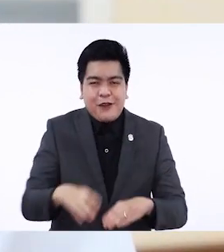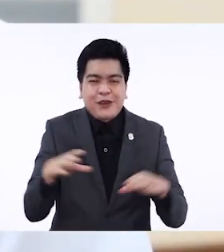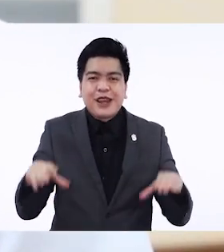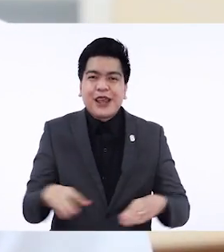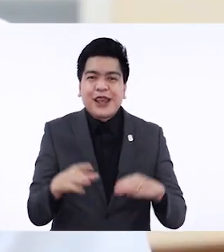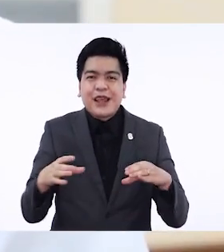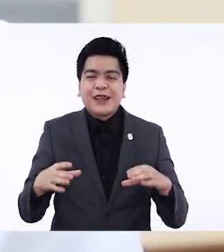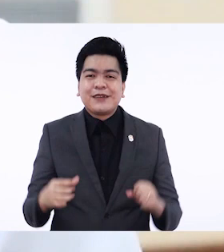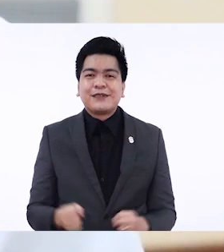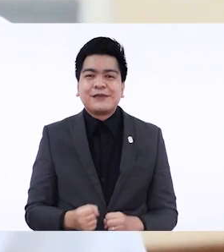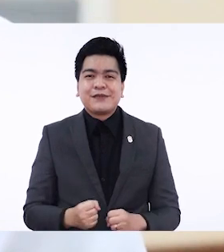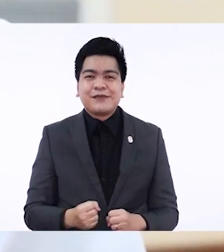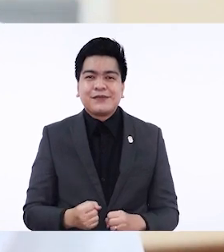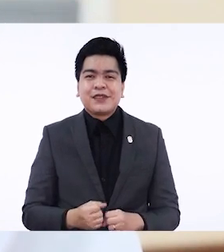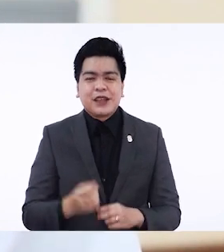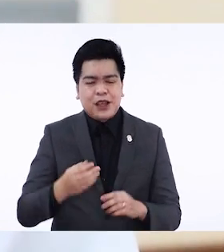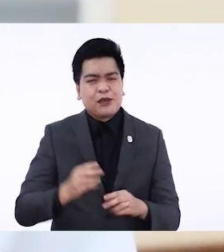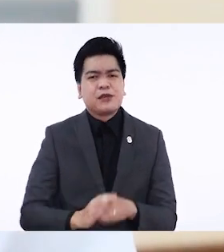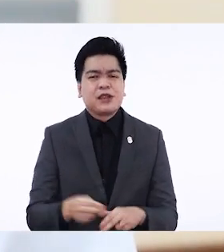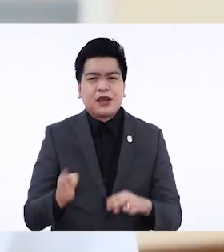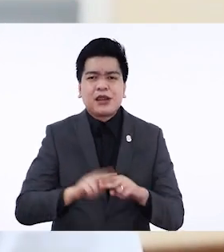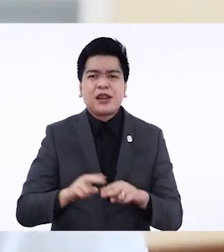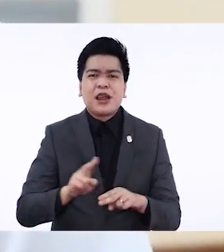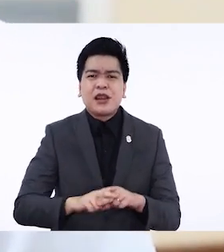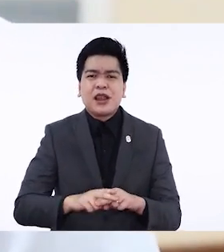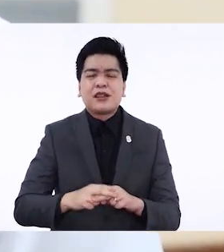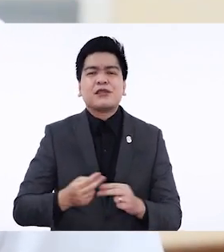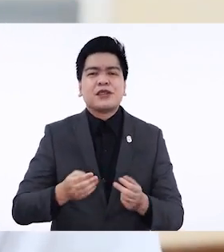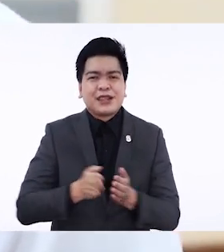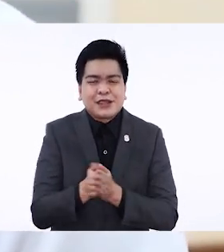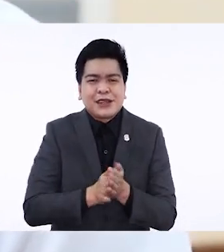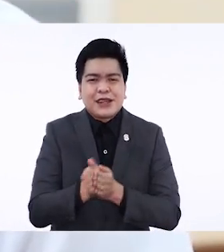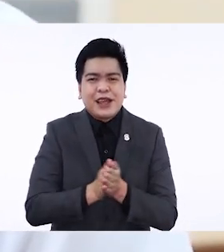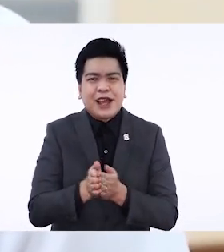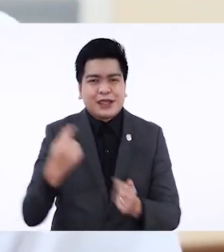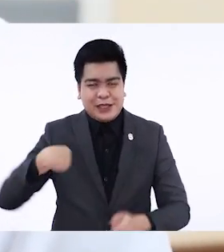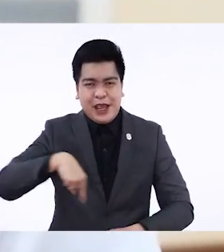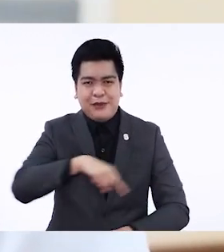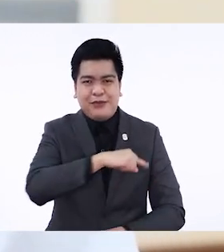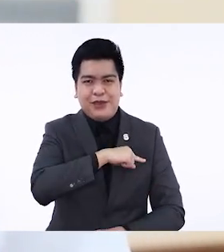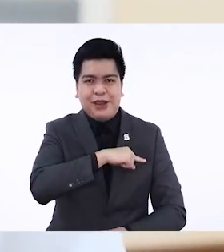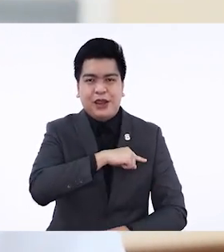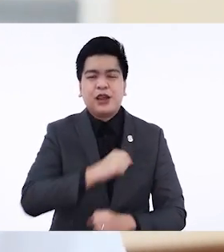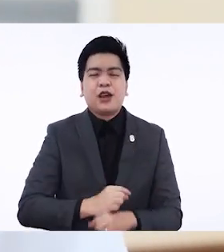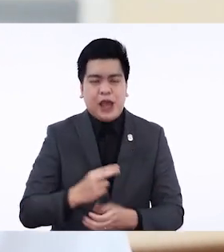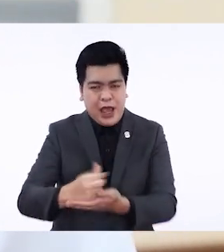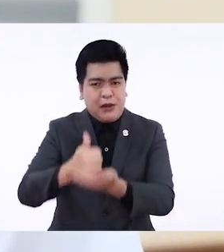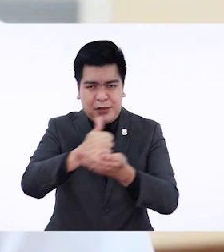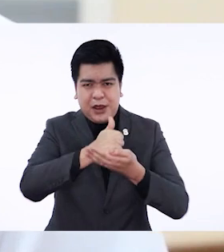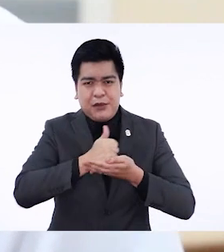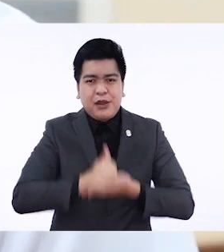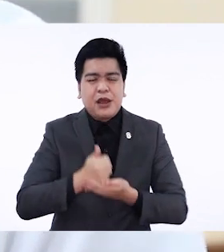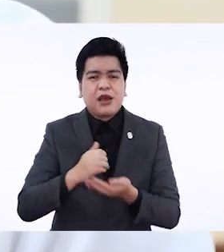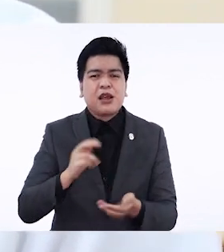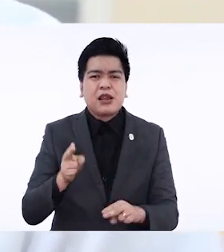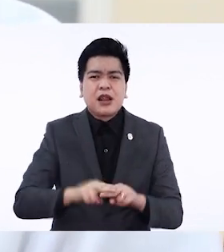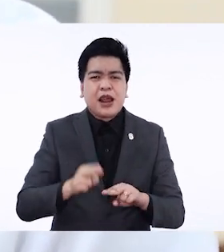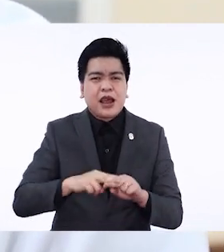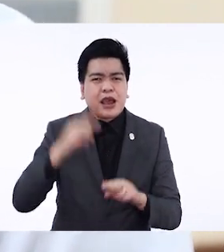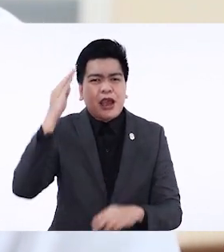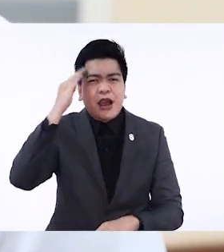aktibidad. Paunahing dagdag ng kasiglahan po sa aming mga SCAN. Ito po ay nakutulong upang madagdagan pa po ang aming